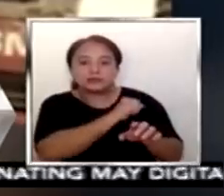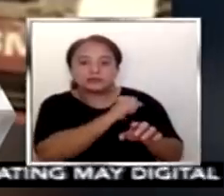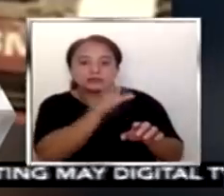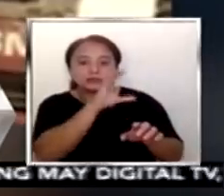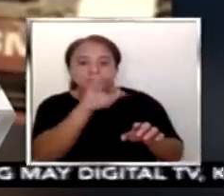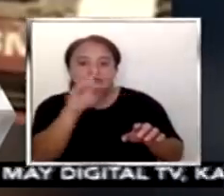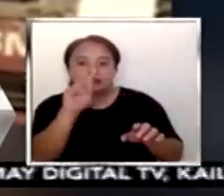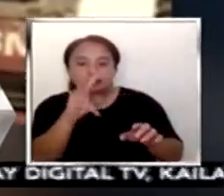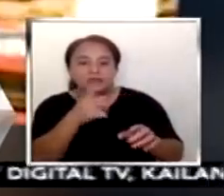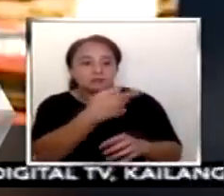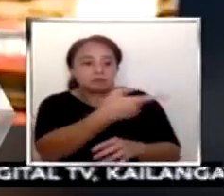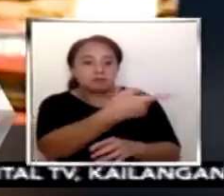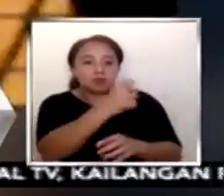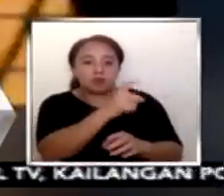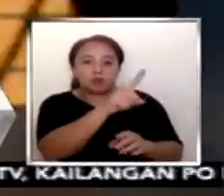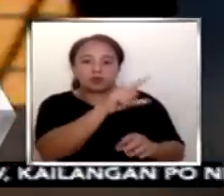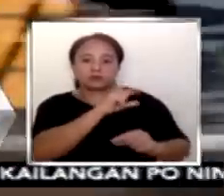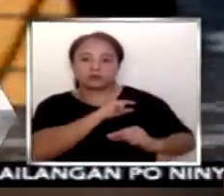niya sa isang gwardya.